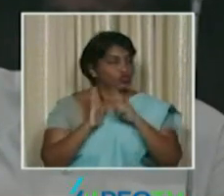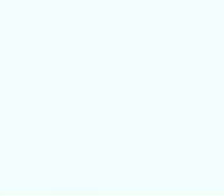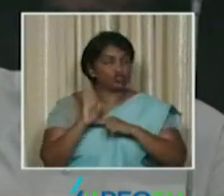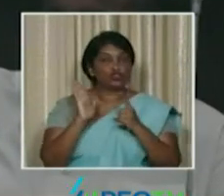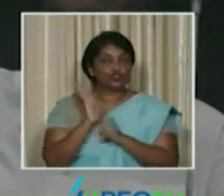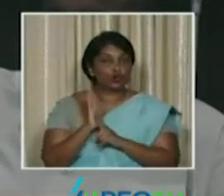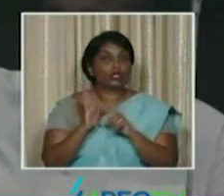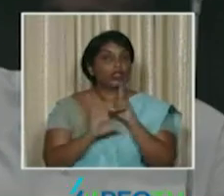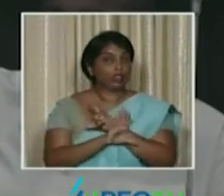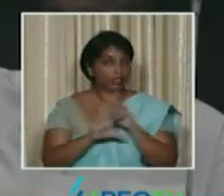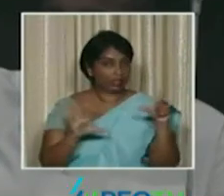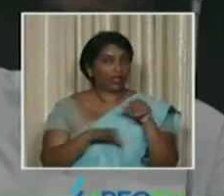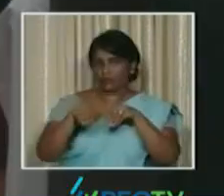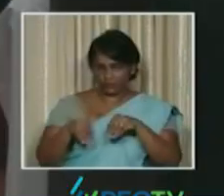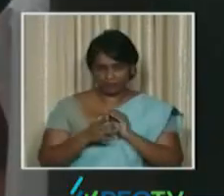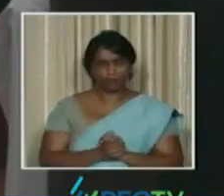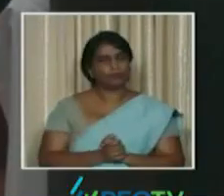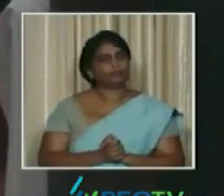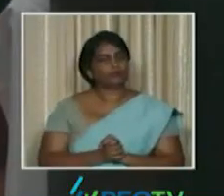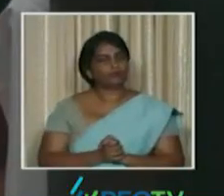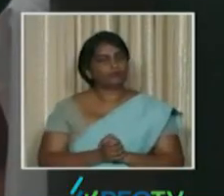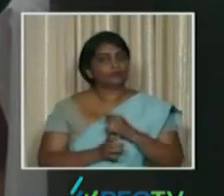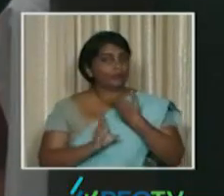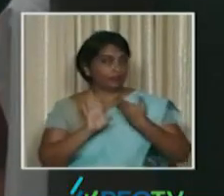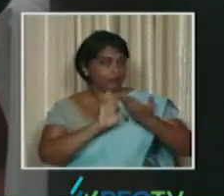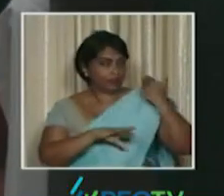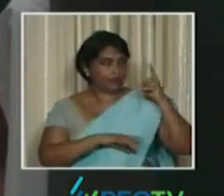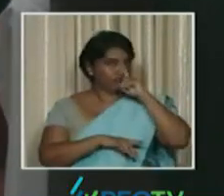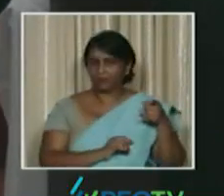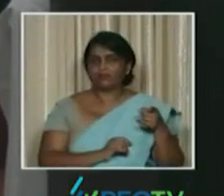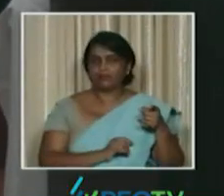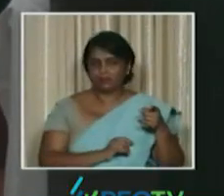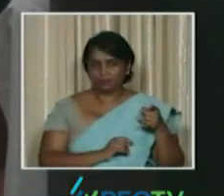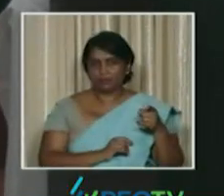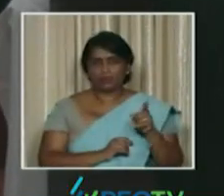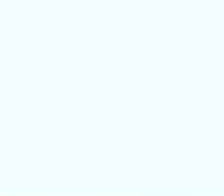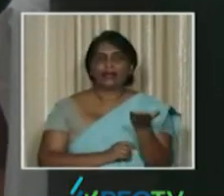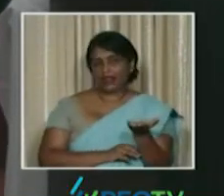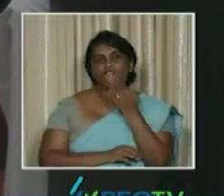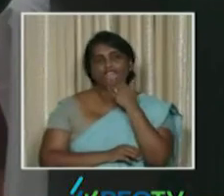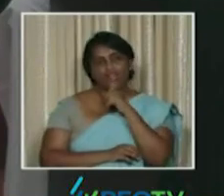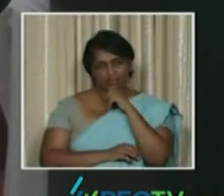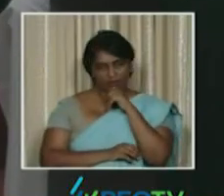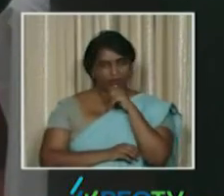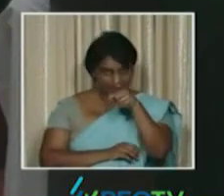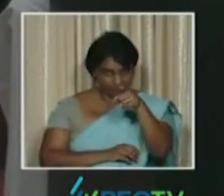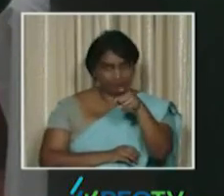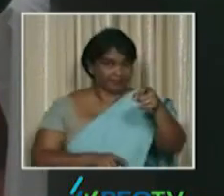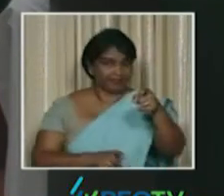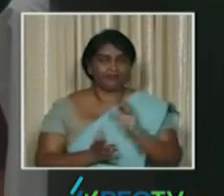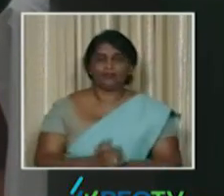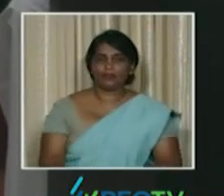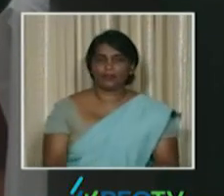කියන එකත් මම මෙතෙන්දී සිහිපත් කරනවා දැන් මීට පෙර සති ගානකට පෙර සතියකට ඉල්ලුවා ජලය එහෙම නේද